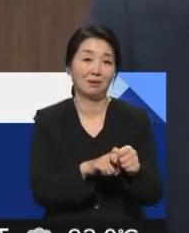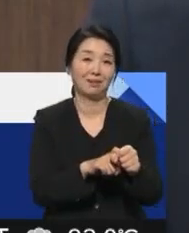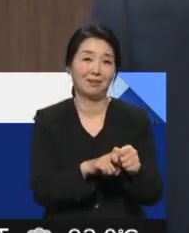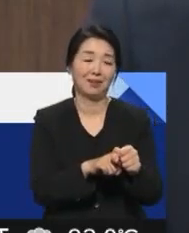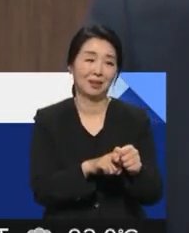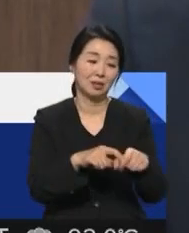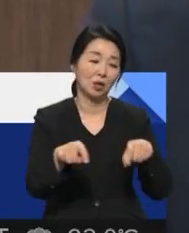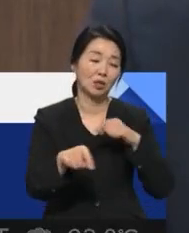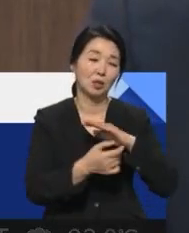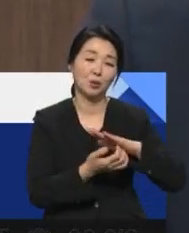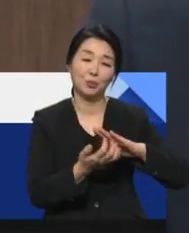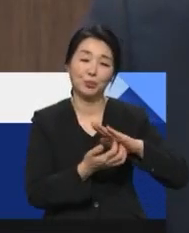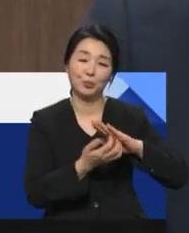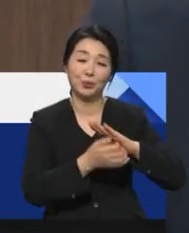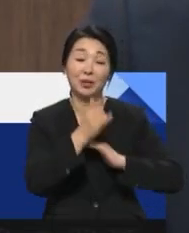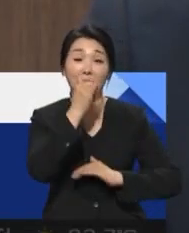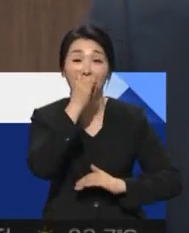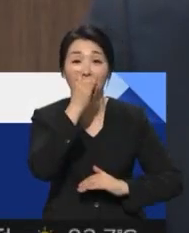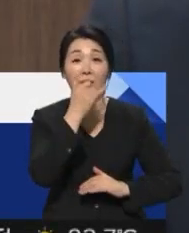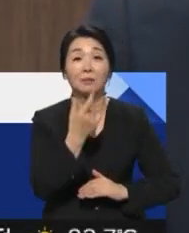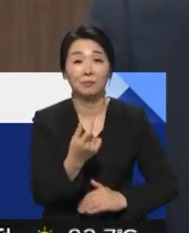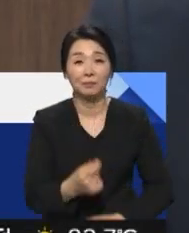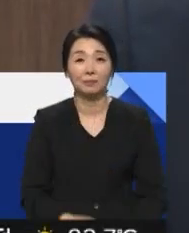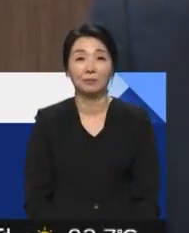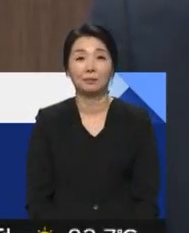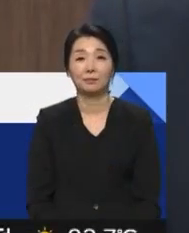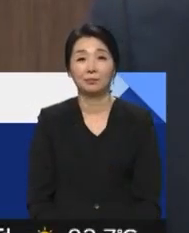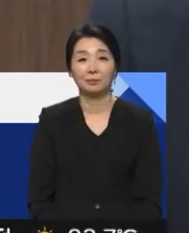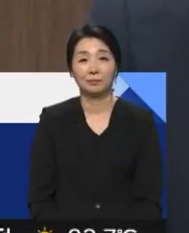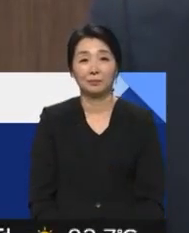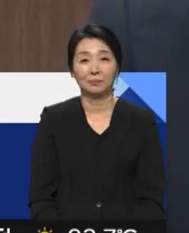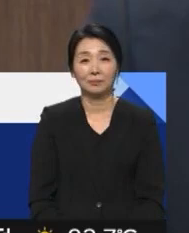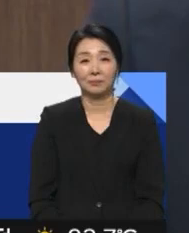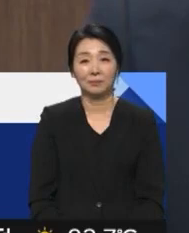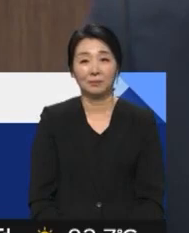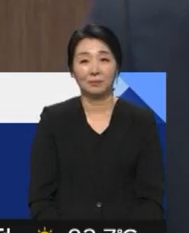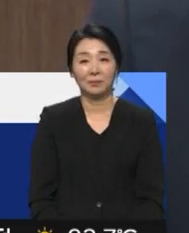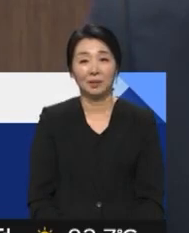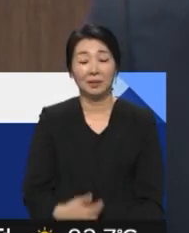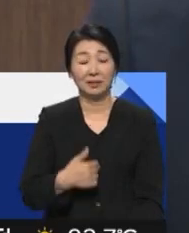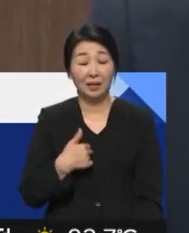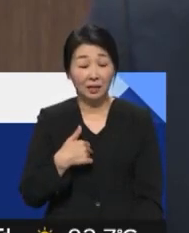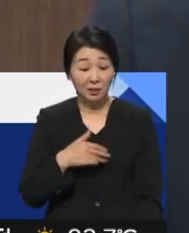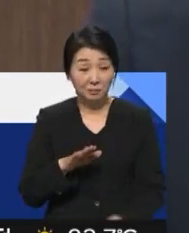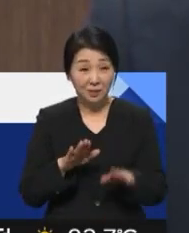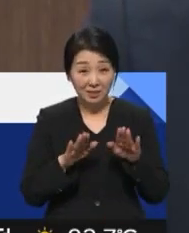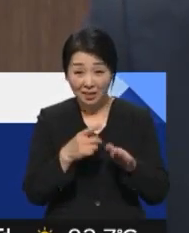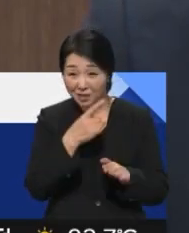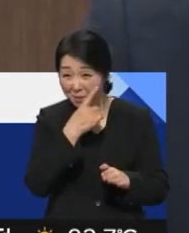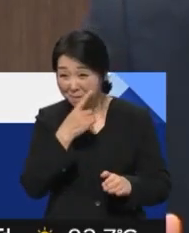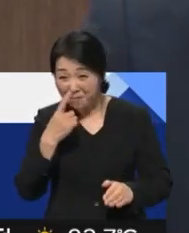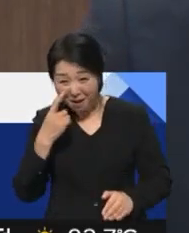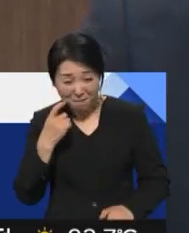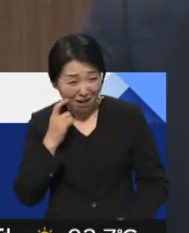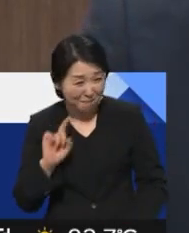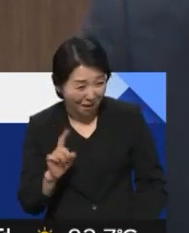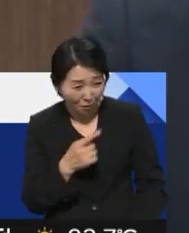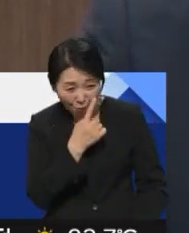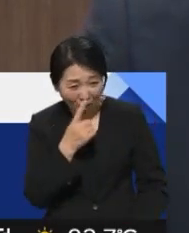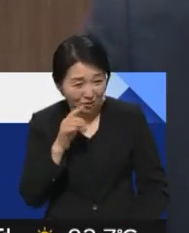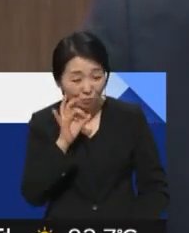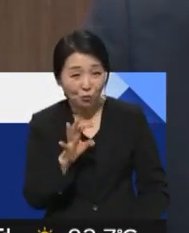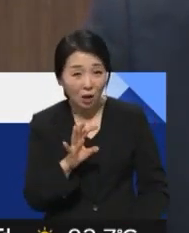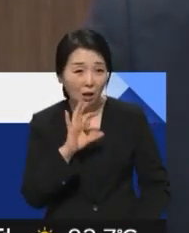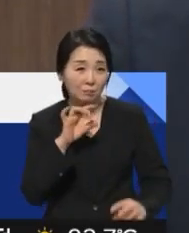정략적인 의지가 담겼던 것이다 라는 평가를 하는 분들이 계신데 제가 사실관계를 다 확인할 수는 없지만 민주당은 당연히 이